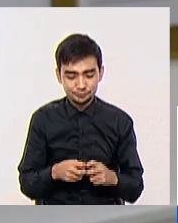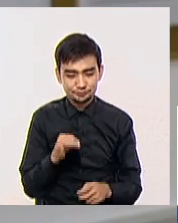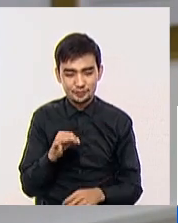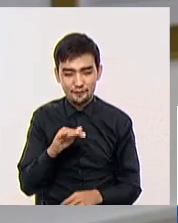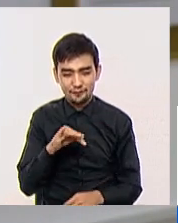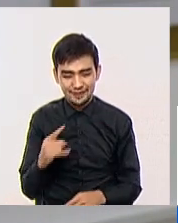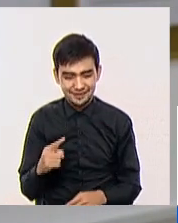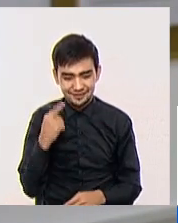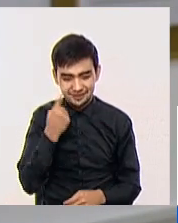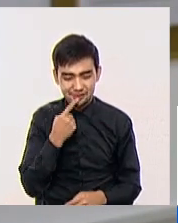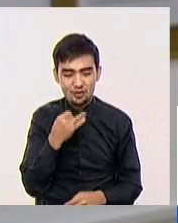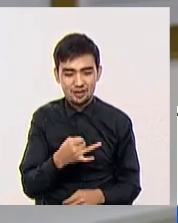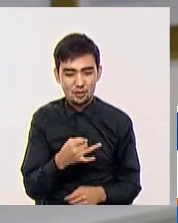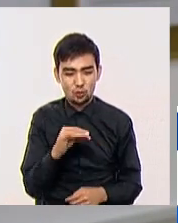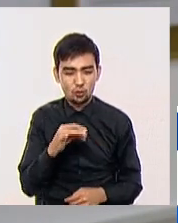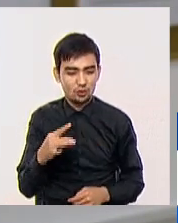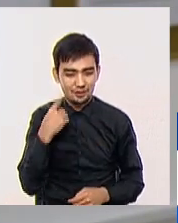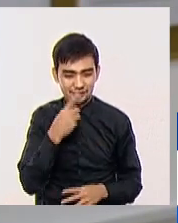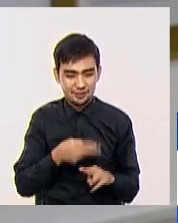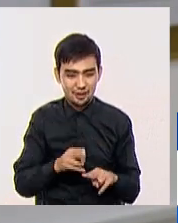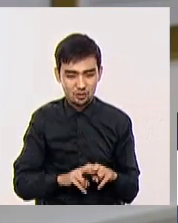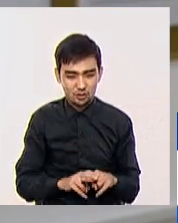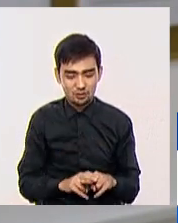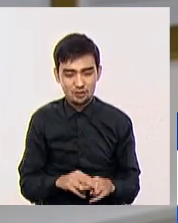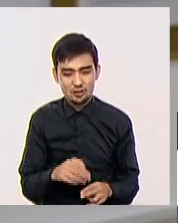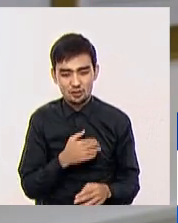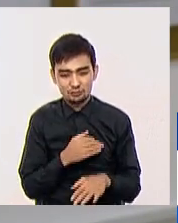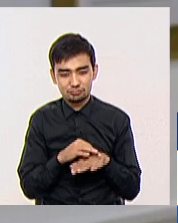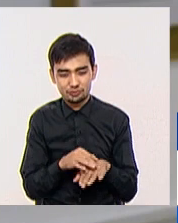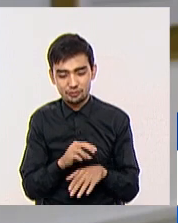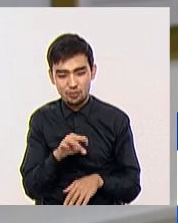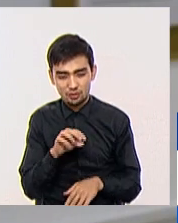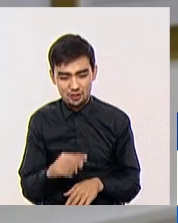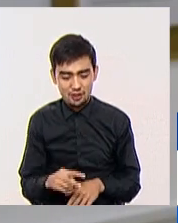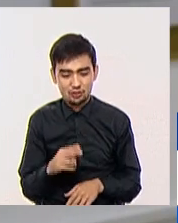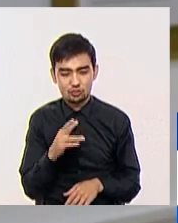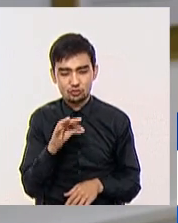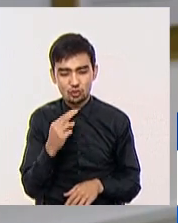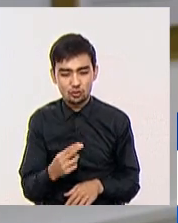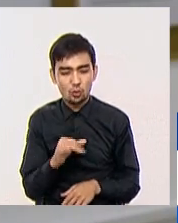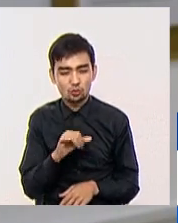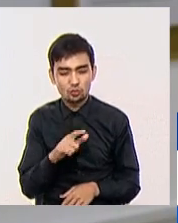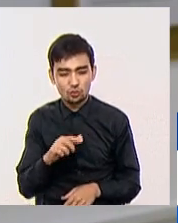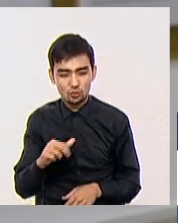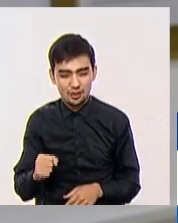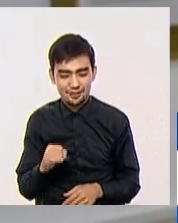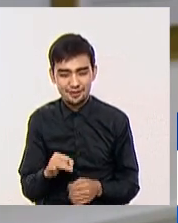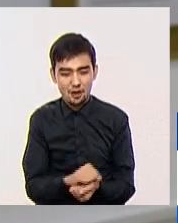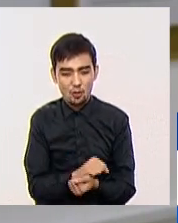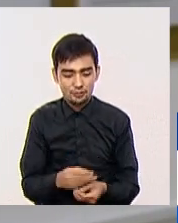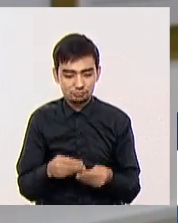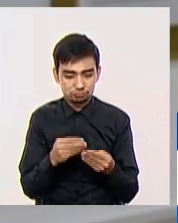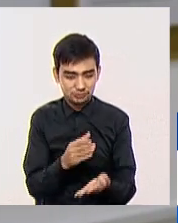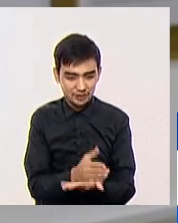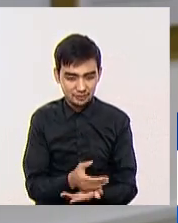физические и юридические лица, которые изъявили желание стать поставщиком на портале социальных услуг. Они предоставляют соответствующие документы, в